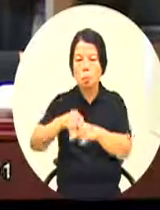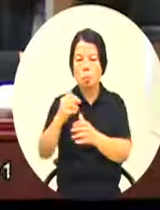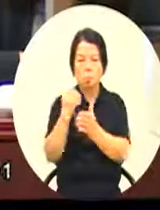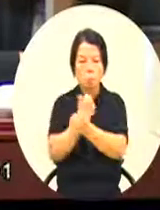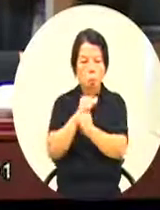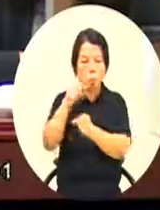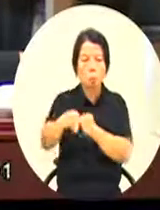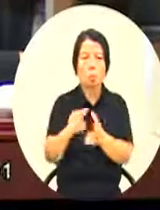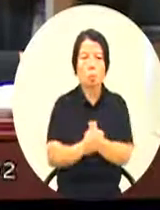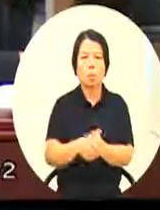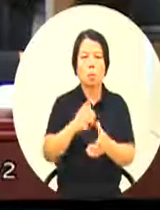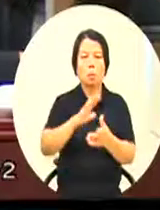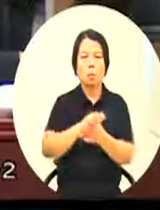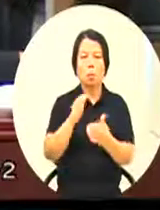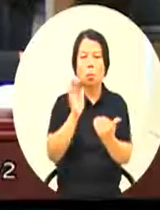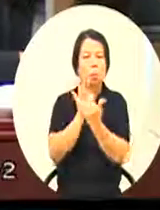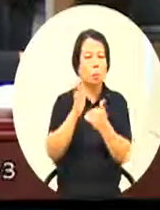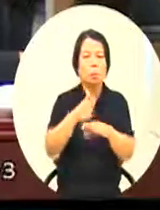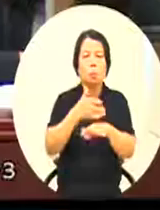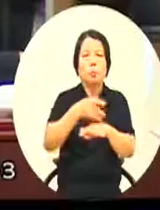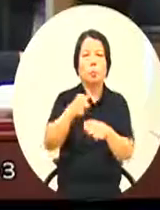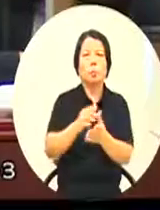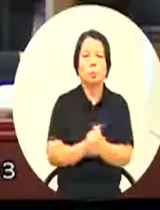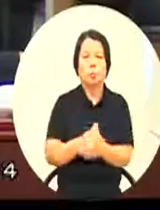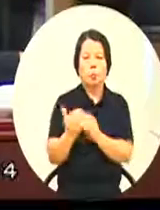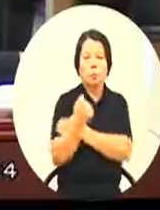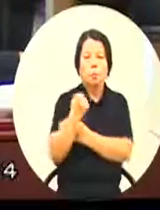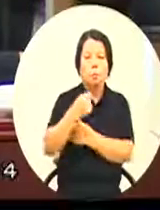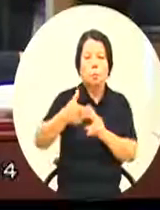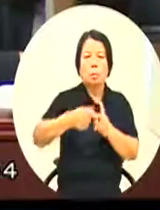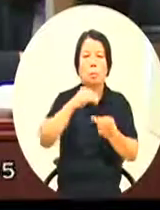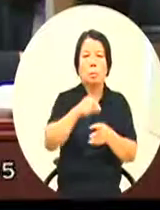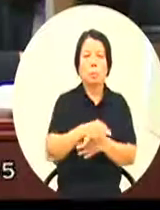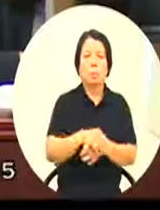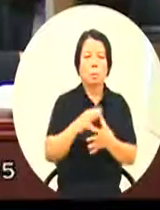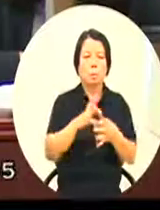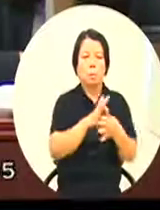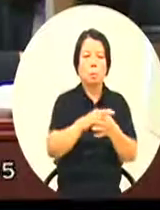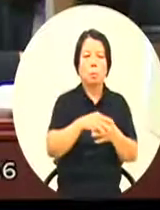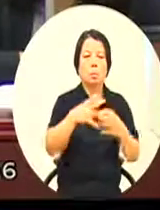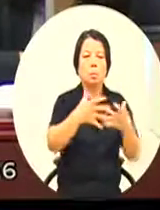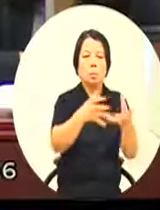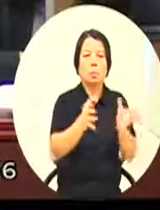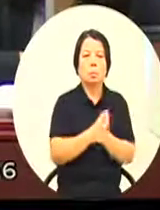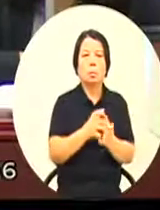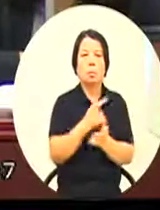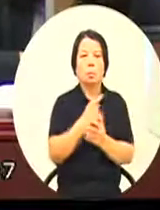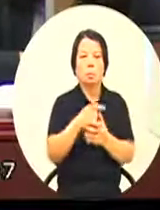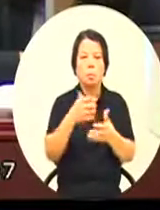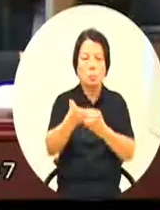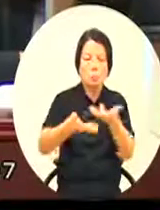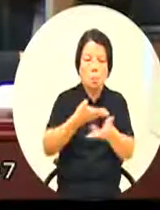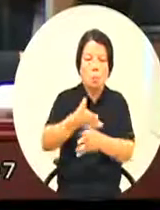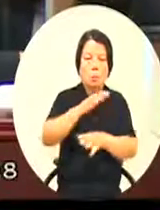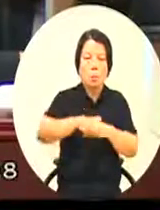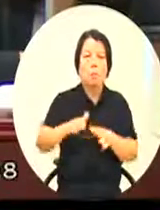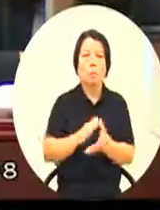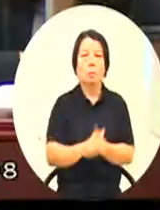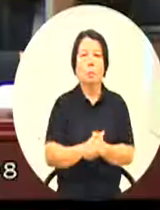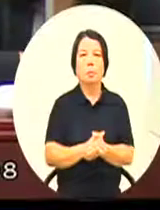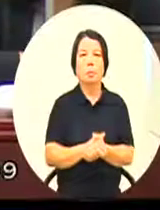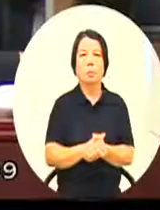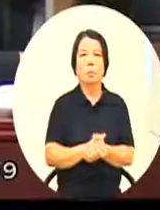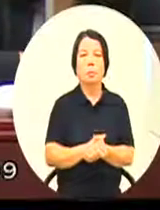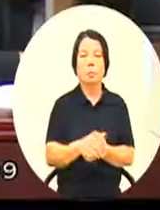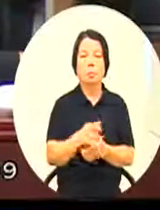未来也不会回避，我们会再更积极的跟相关的团体做深入的沟通，然后